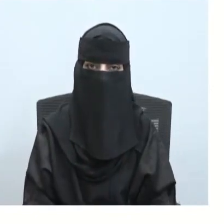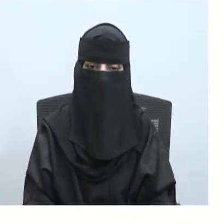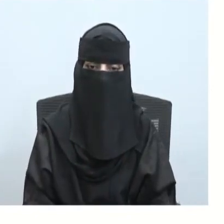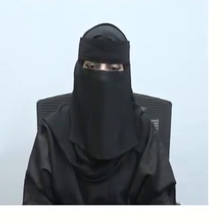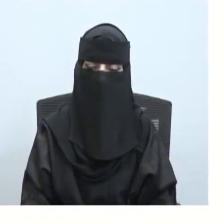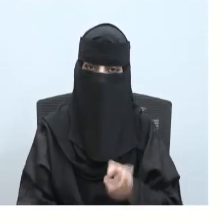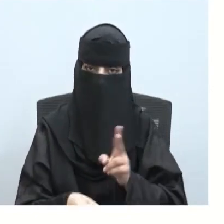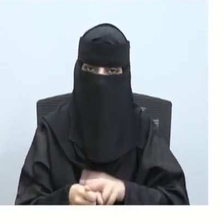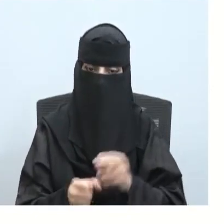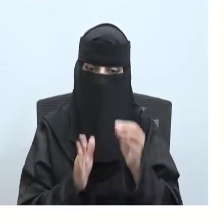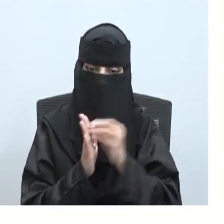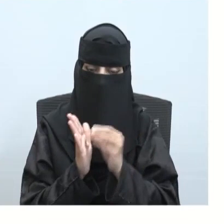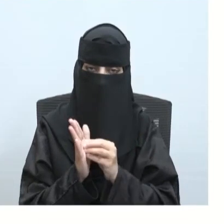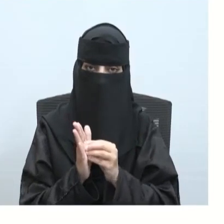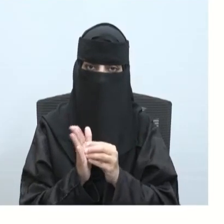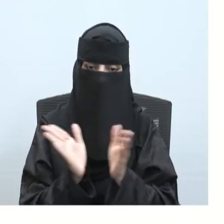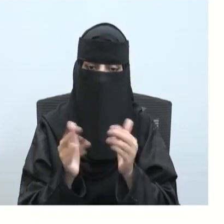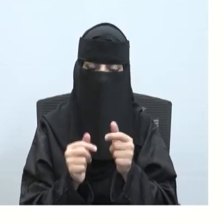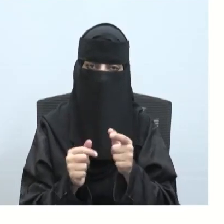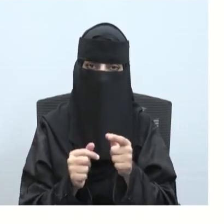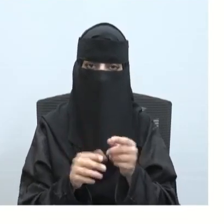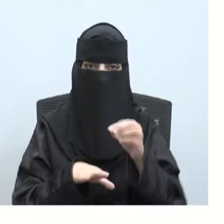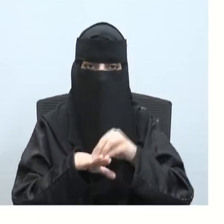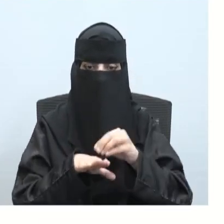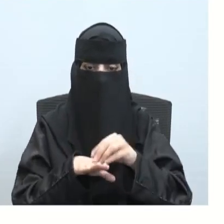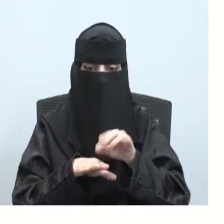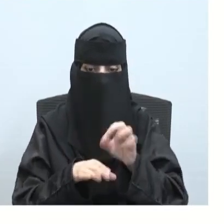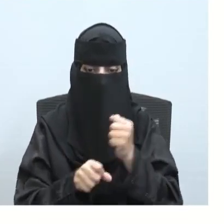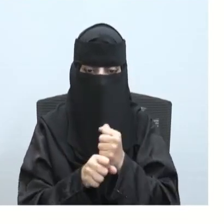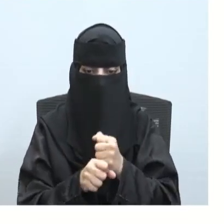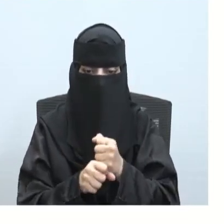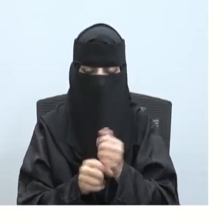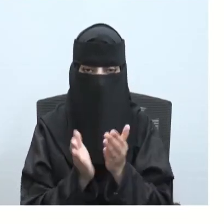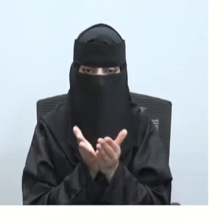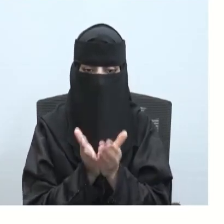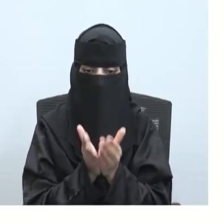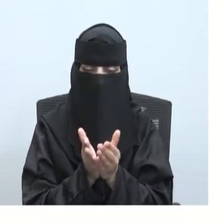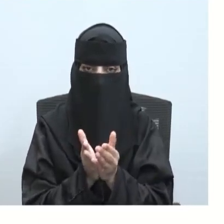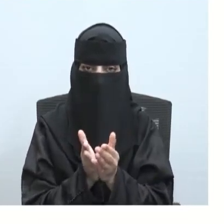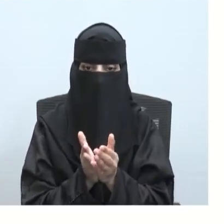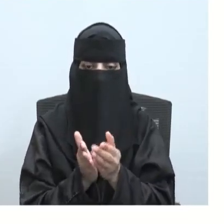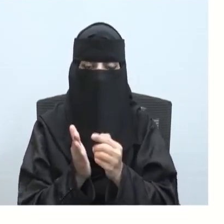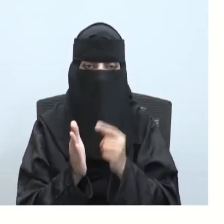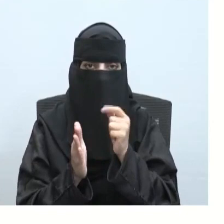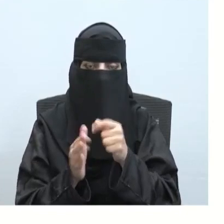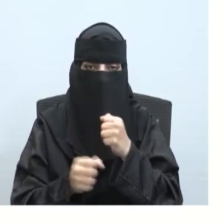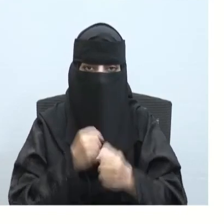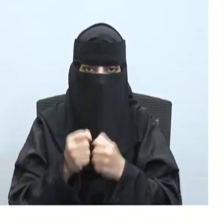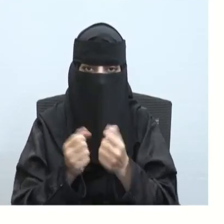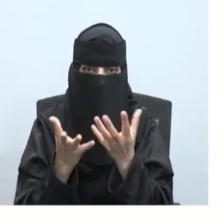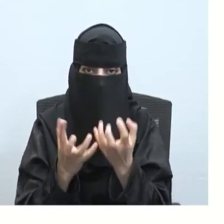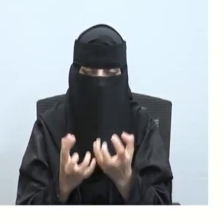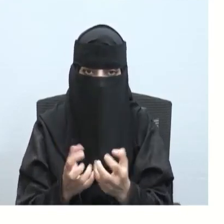بعد ذلك قمنا بإضافة محطة الشحن حيث تستهلك مركبة تفتيش الطاقة خلال حركتها في المخزن